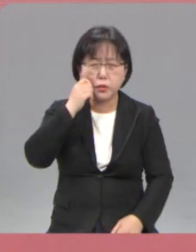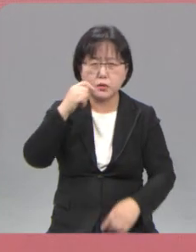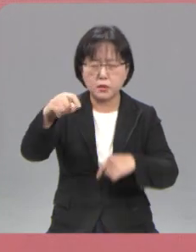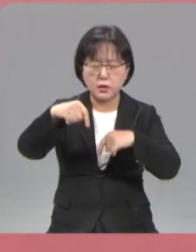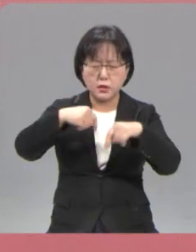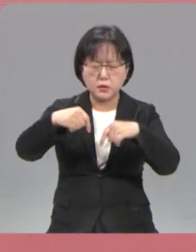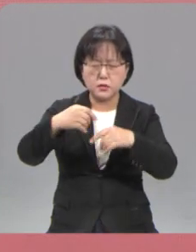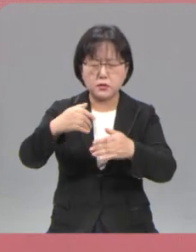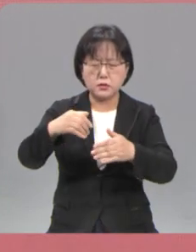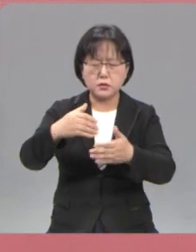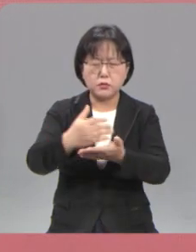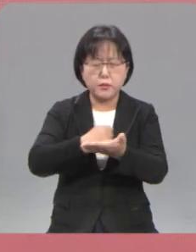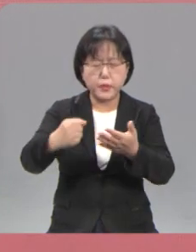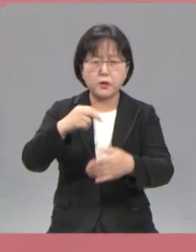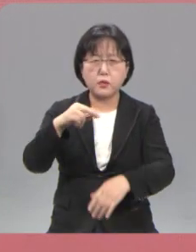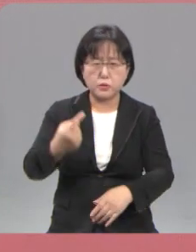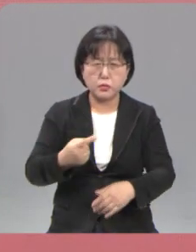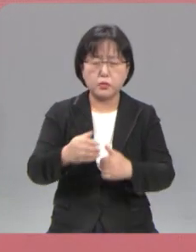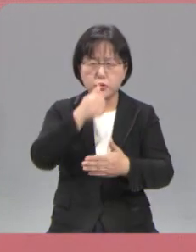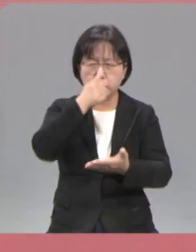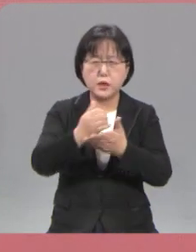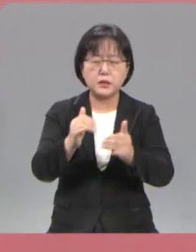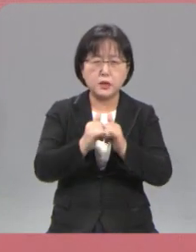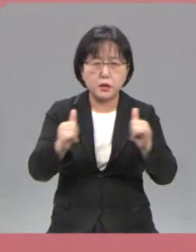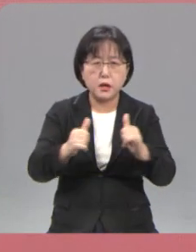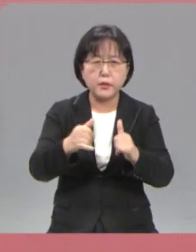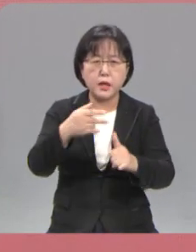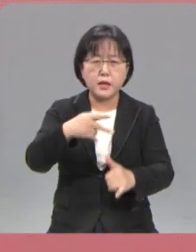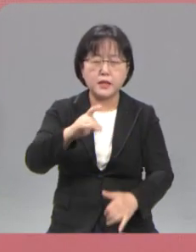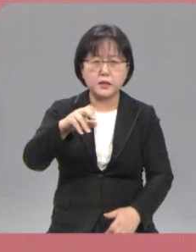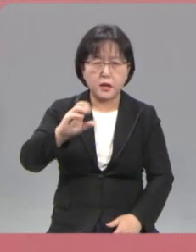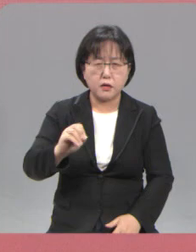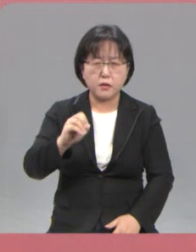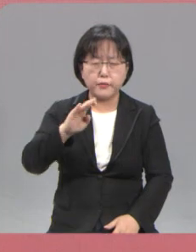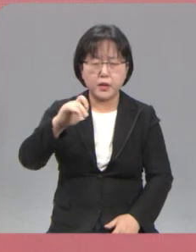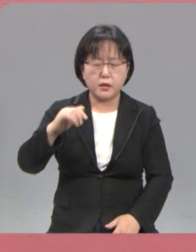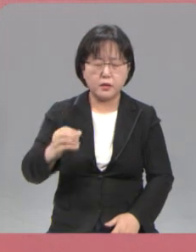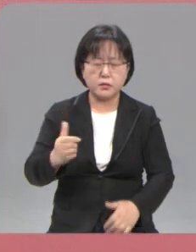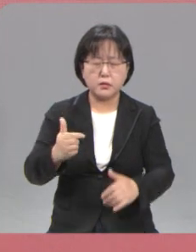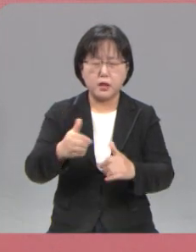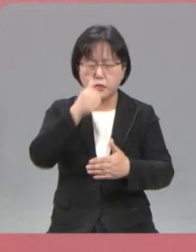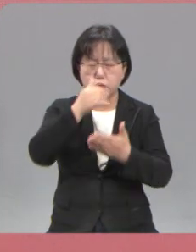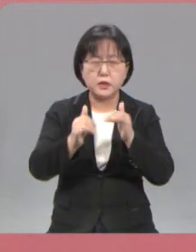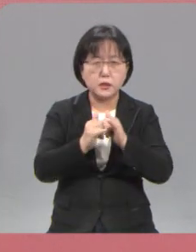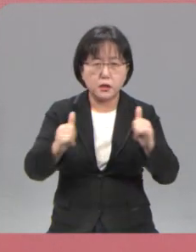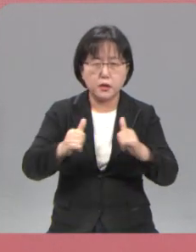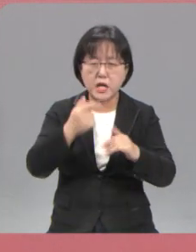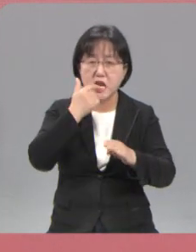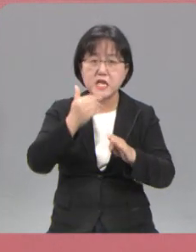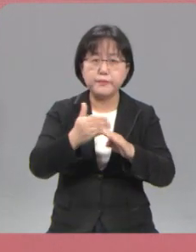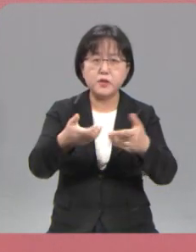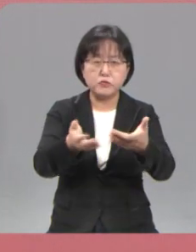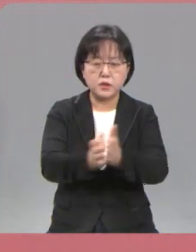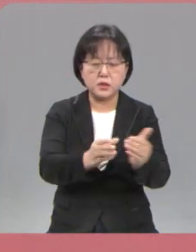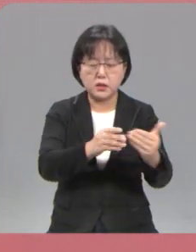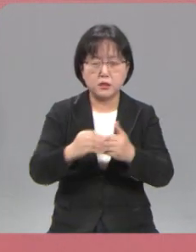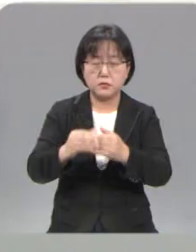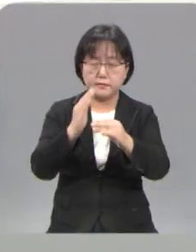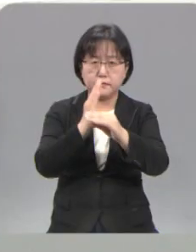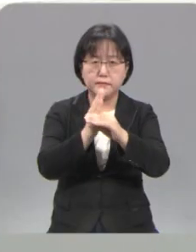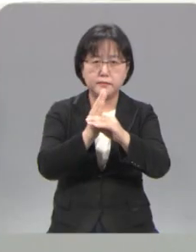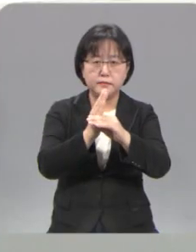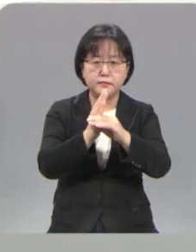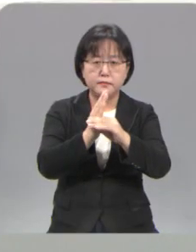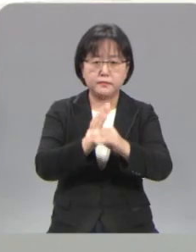뺏겨 놓고도 정과 사범의 대장동 백현동 비리 혐의를 받는 범죄자가 민주당을 이끌고